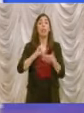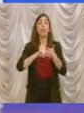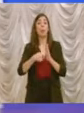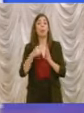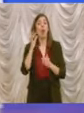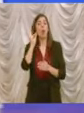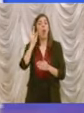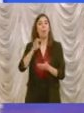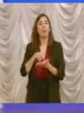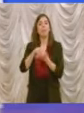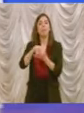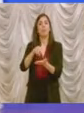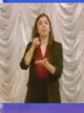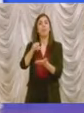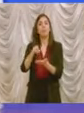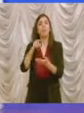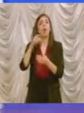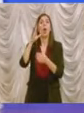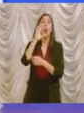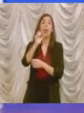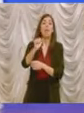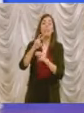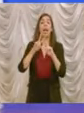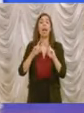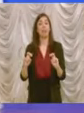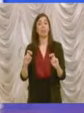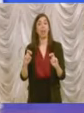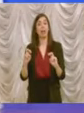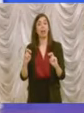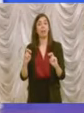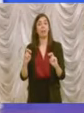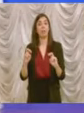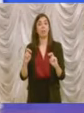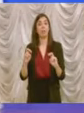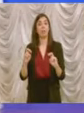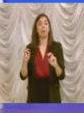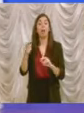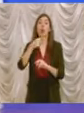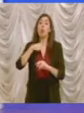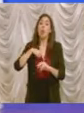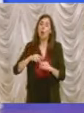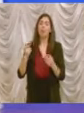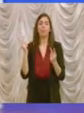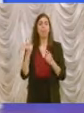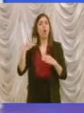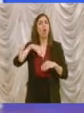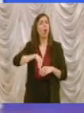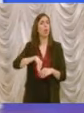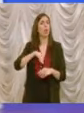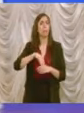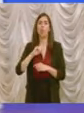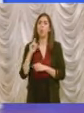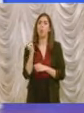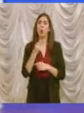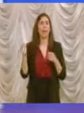del sistema universitario del sistema della ricerca abbiamo avuto consapevolezza tutti quanti in